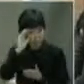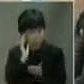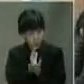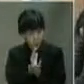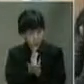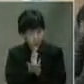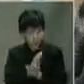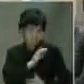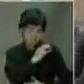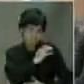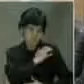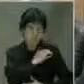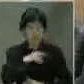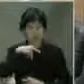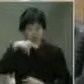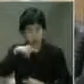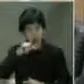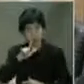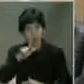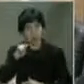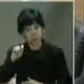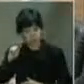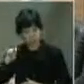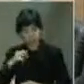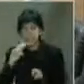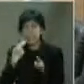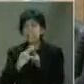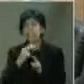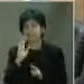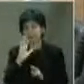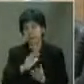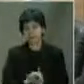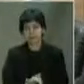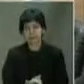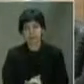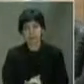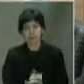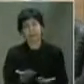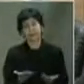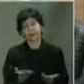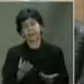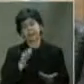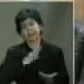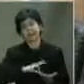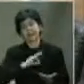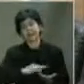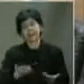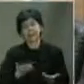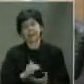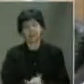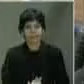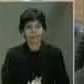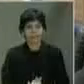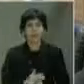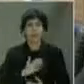จยศพลตำรวจตรีคนหนึ่งผมไม่อยากเอ่ยชื่อหยิกเล็บเจ็บเนื้